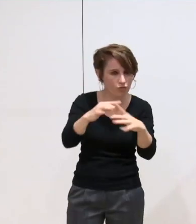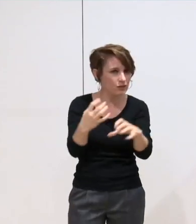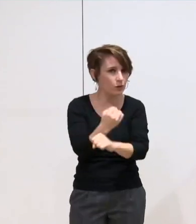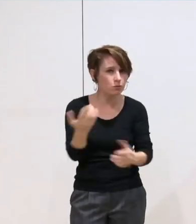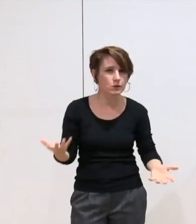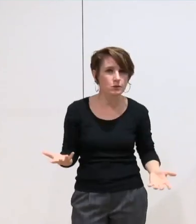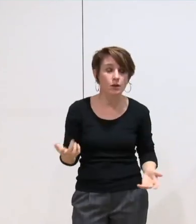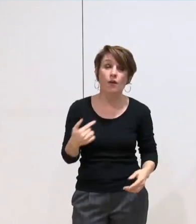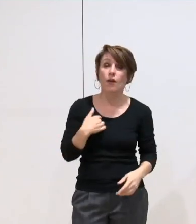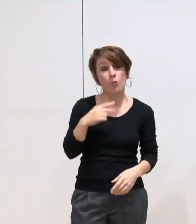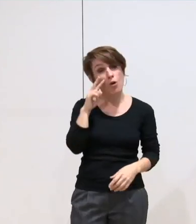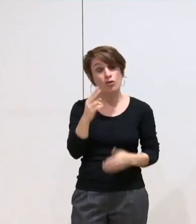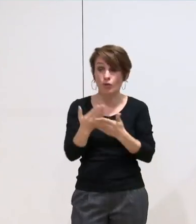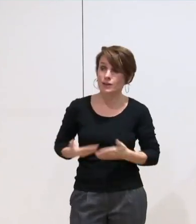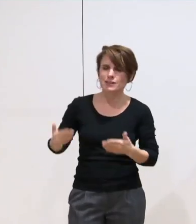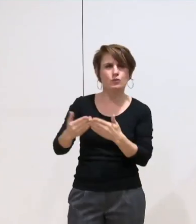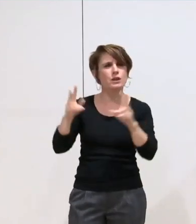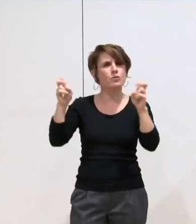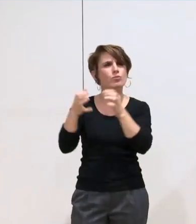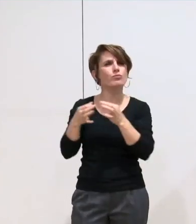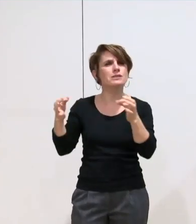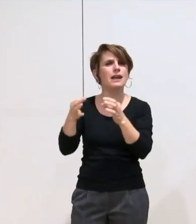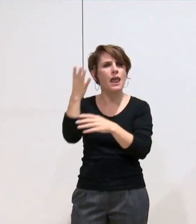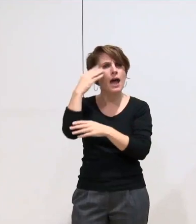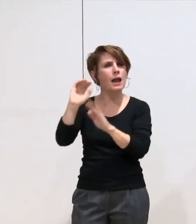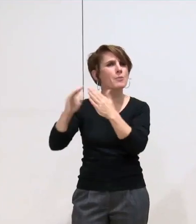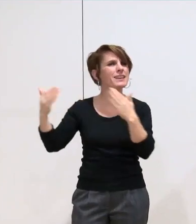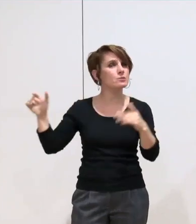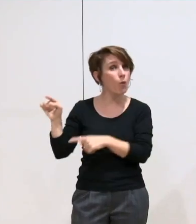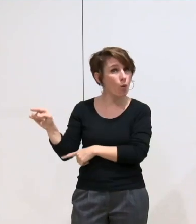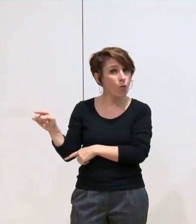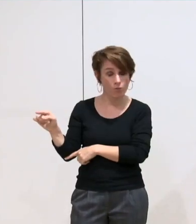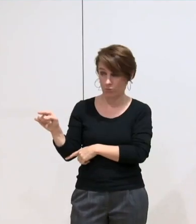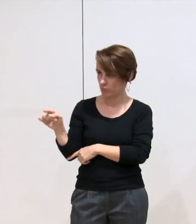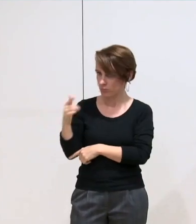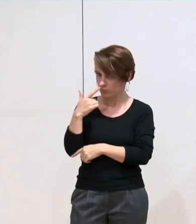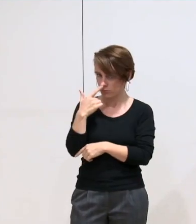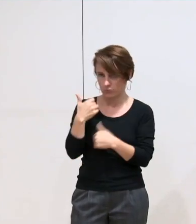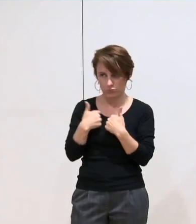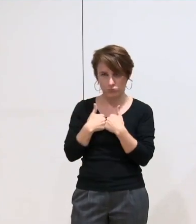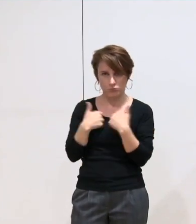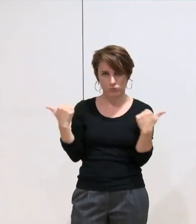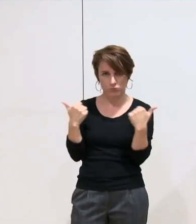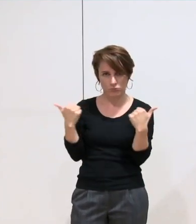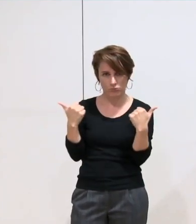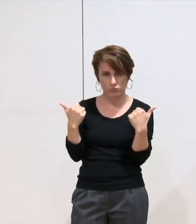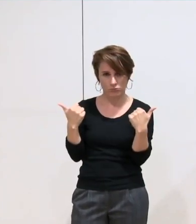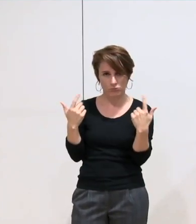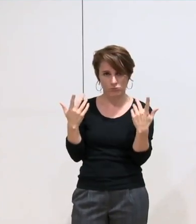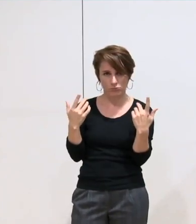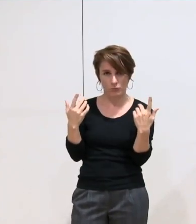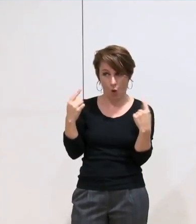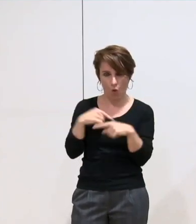la situation d'Alpexpo notamment, qu'on était plutôt dans une posture assez défensive sur